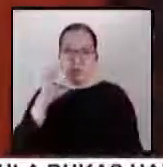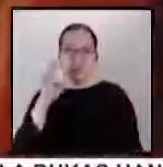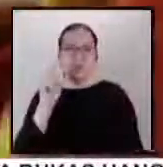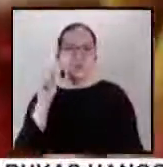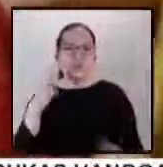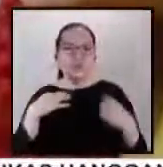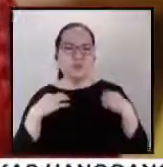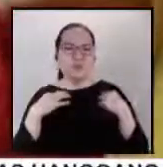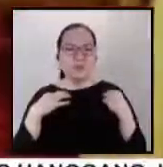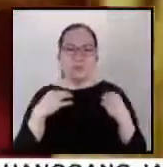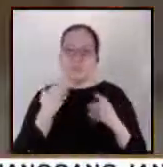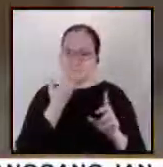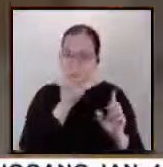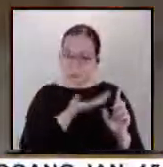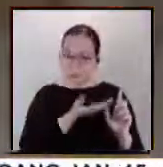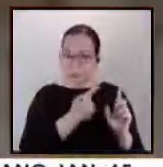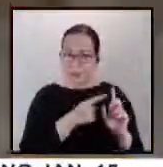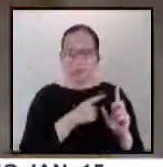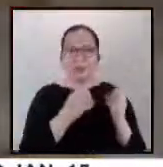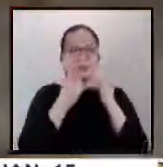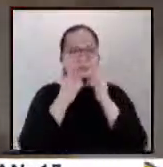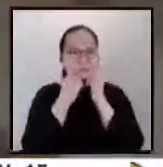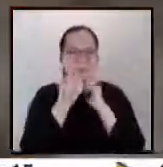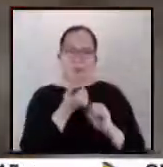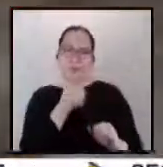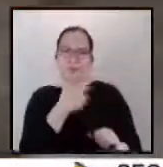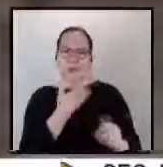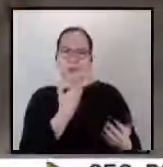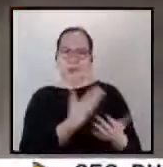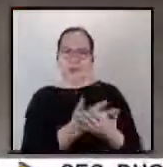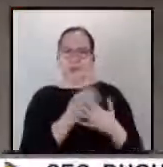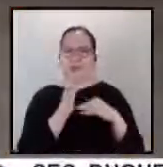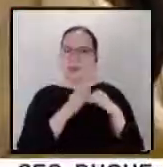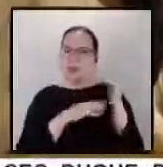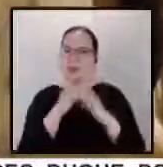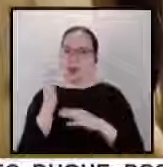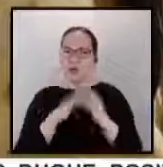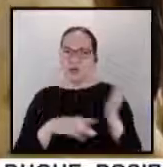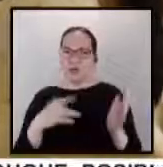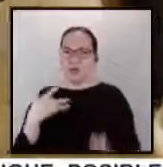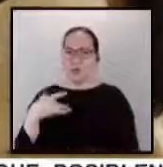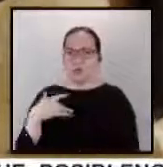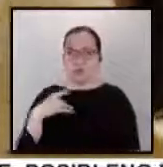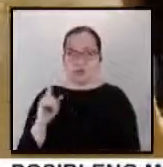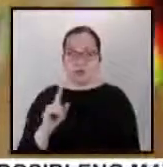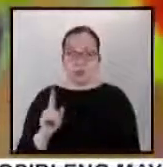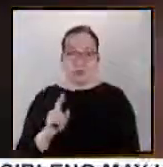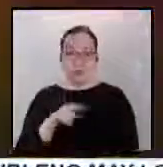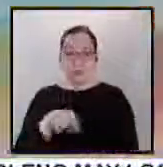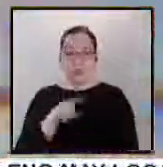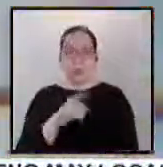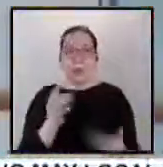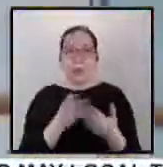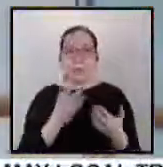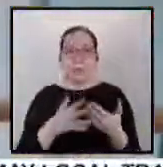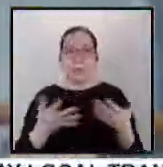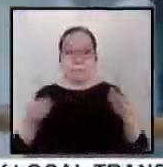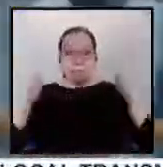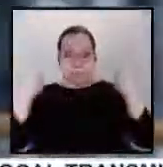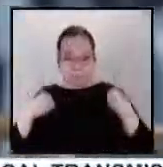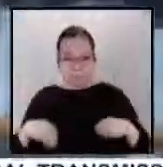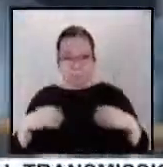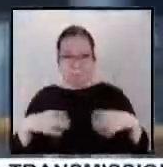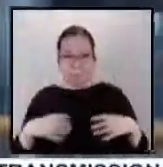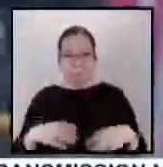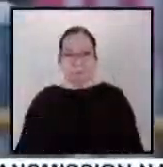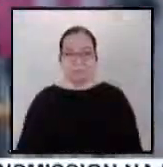Isa na rito ang pinaka-praktikal at pinaka-komportableng fashion trend, ang mga easy-to-wear clothes. Talaga nga